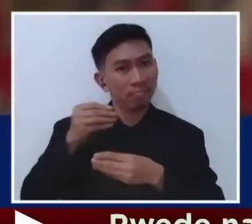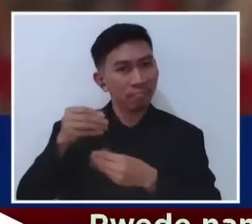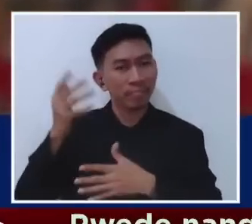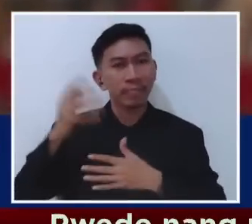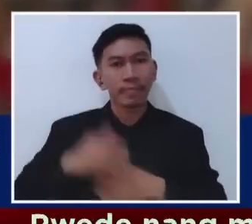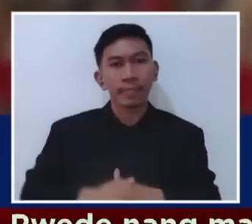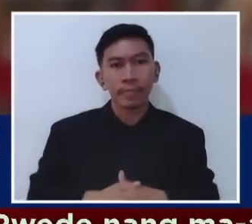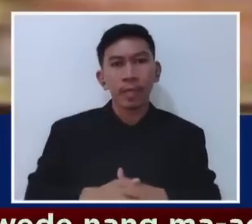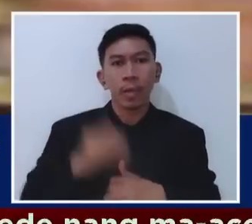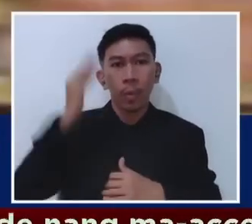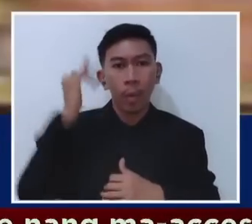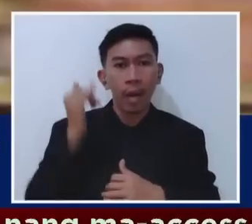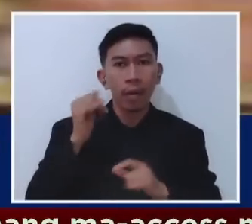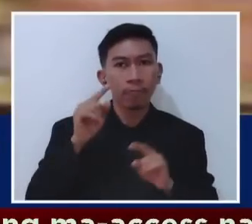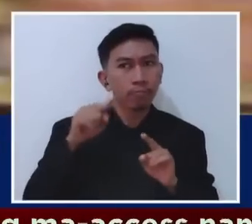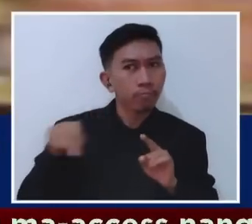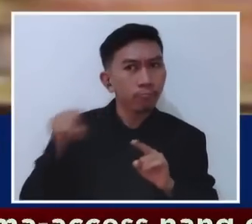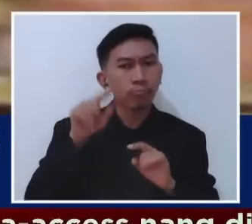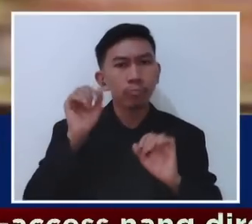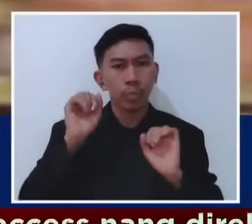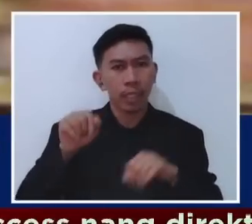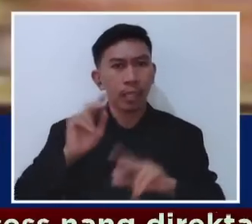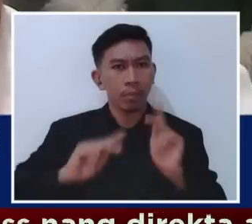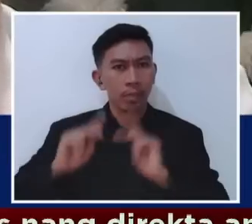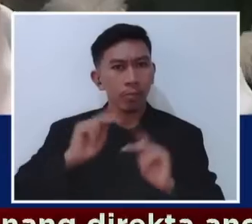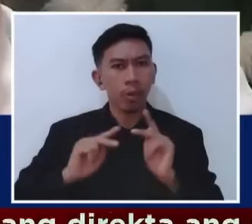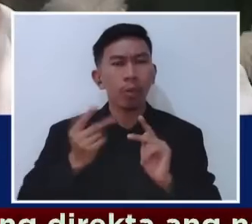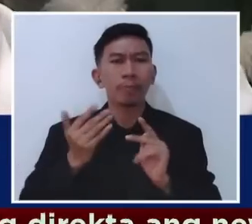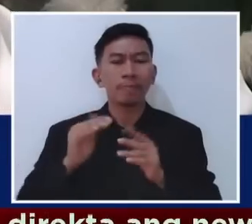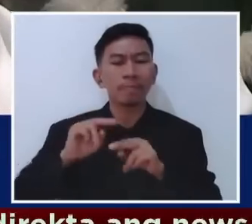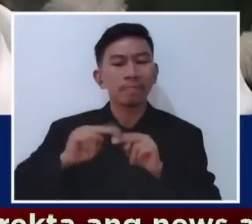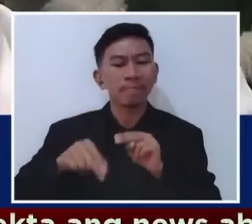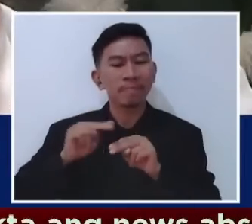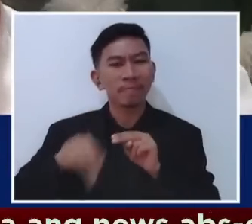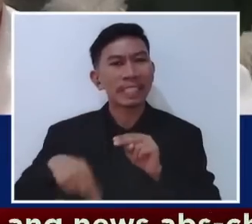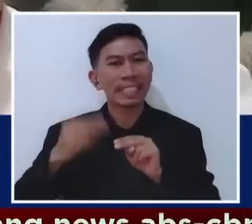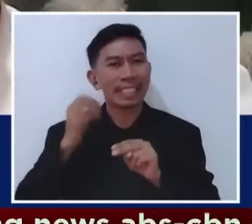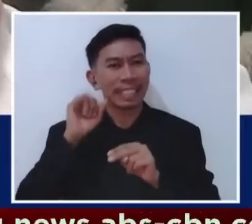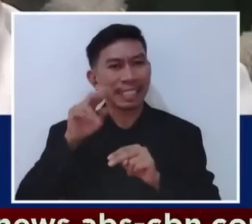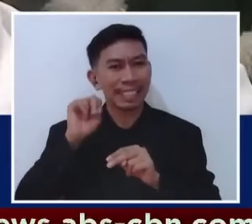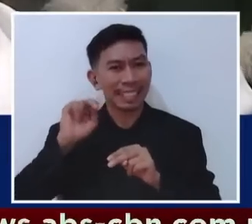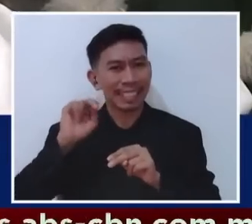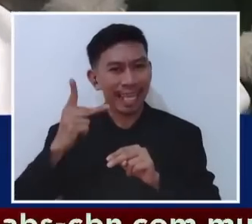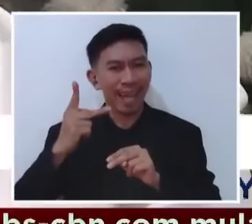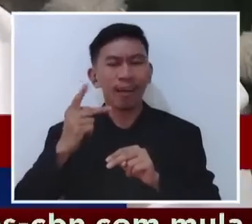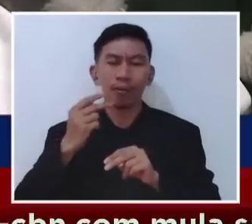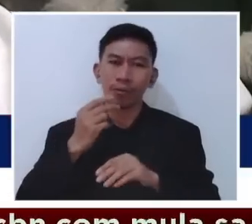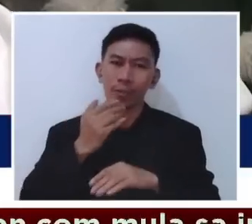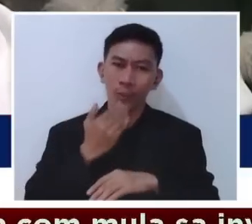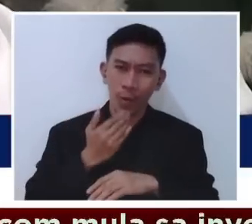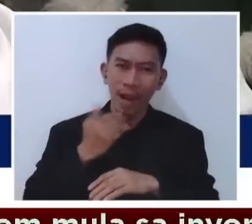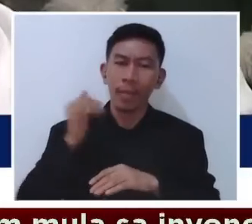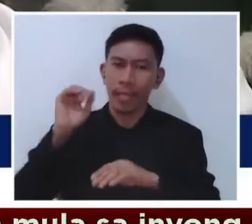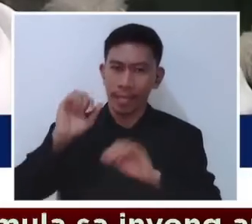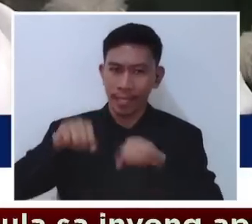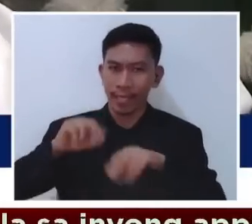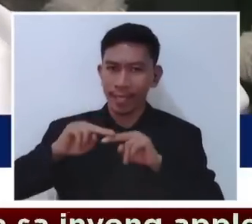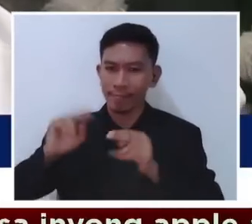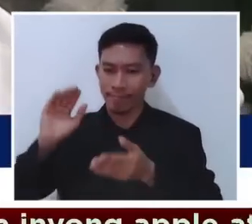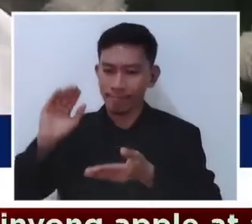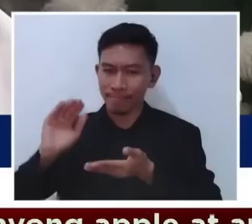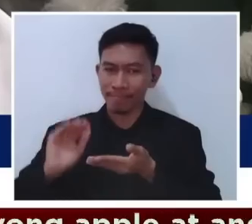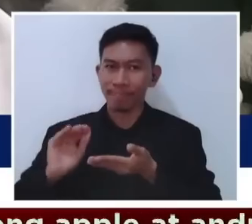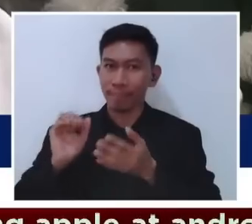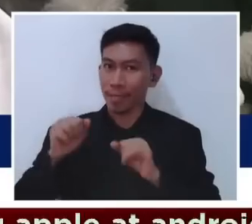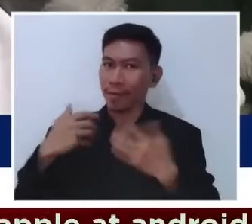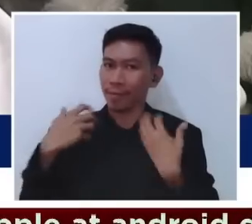ng publiko sa mga ganitong uri ng pagkain. Once na nag-accumulate ang sugar, pwede din kasi ito ma-affect sa health nila, lalo na pag may